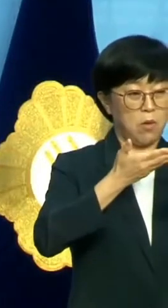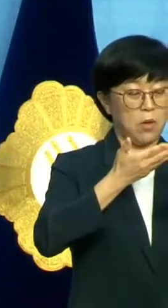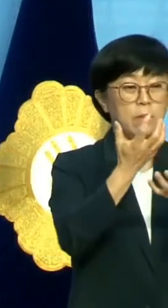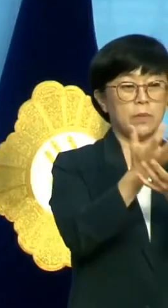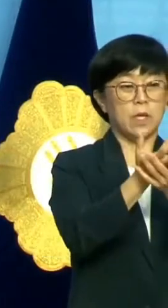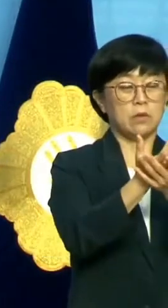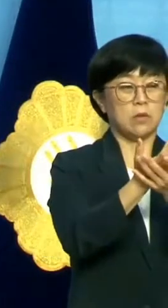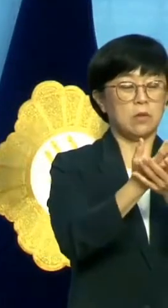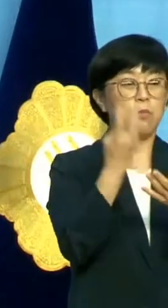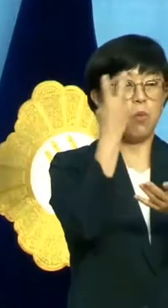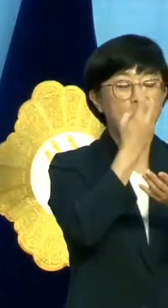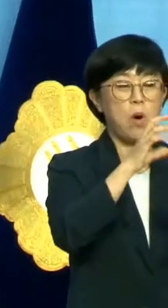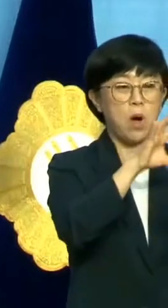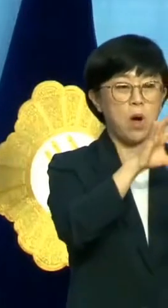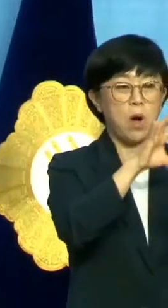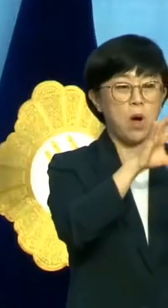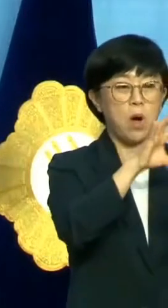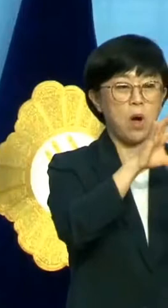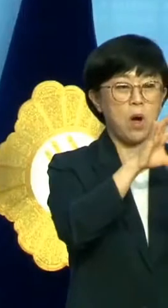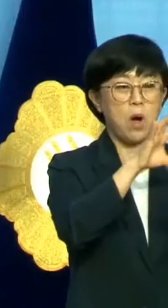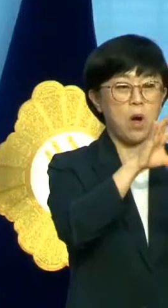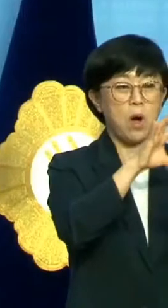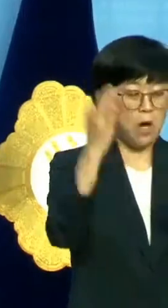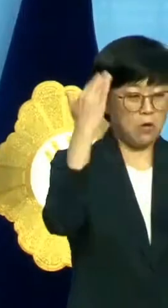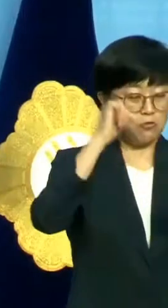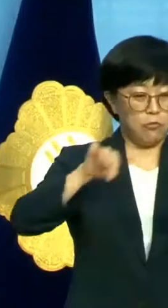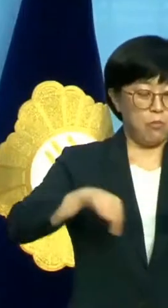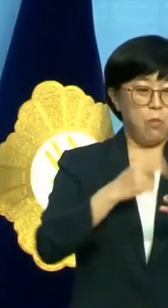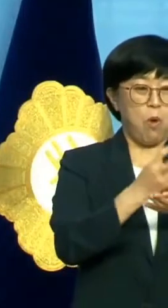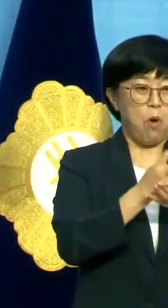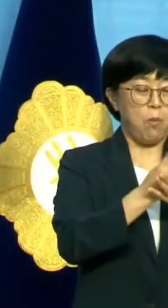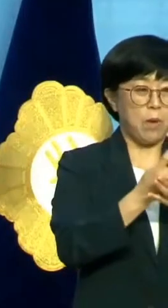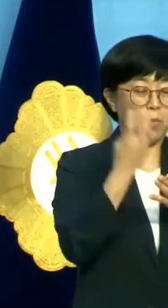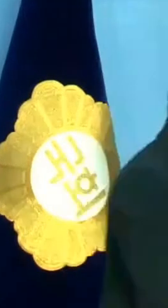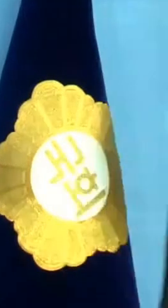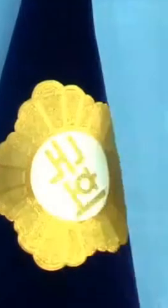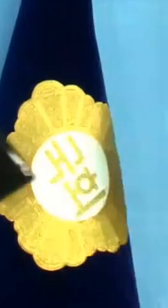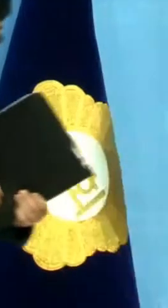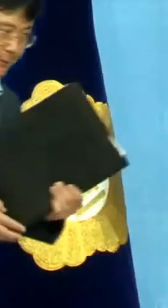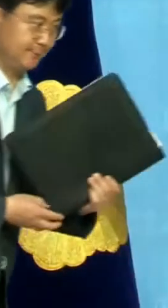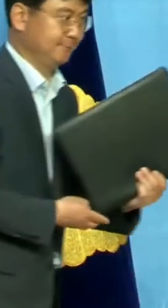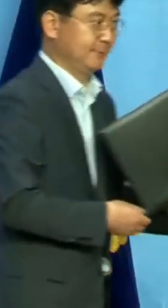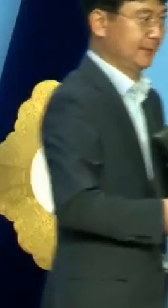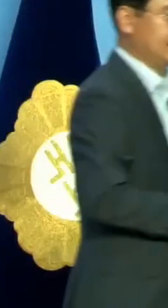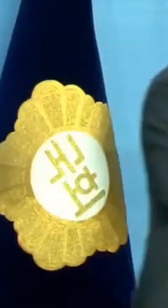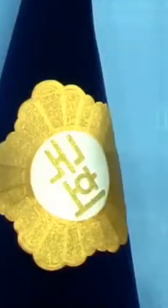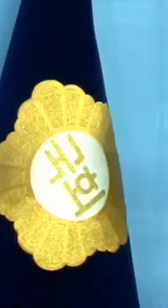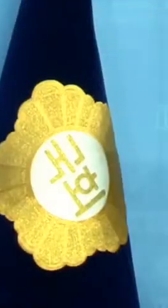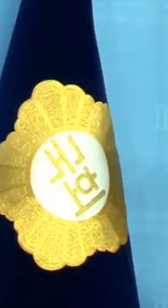위한 국내 법적 고려사항을 제시하는 외국 입어 풍향과 부속